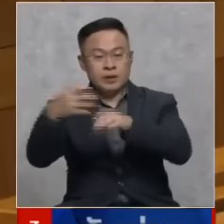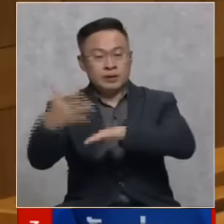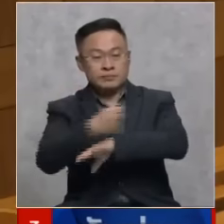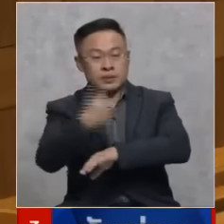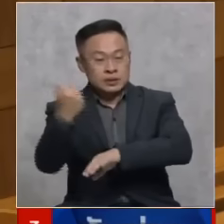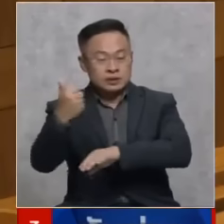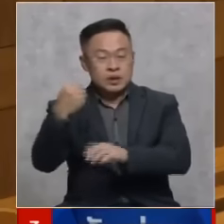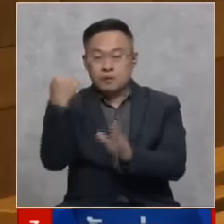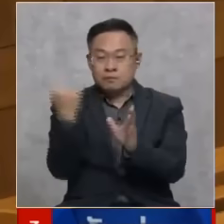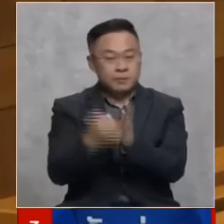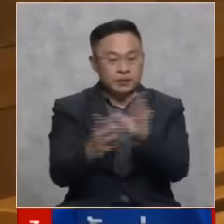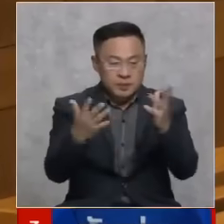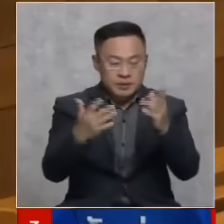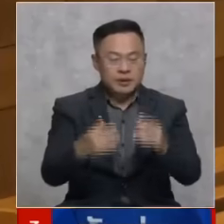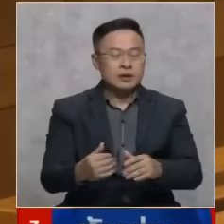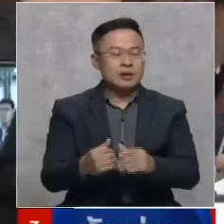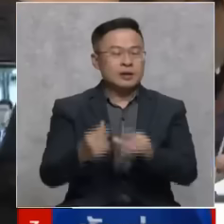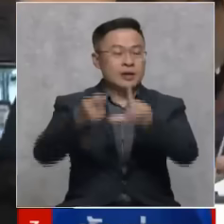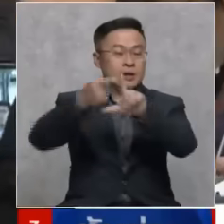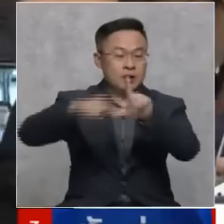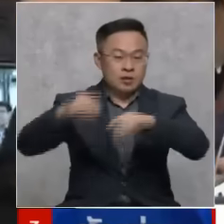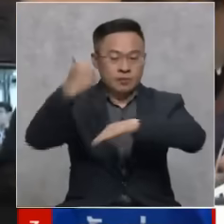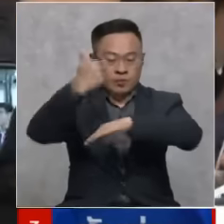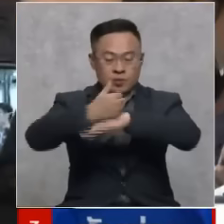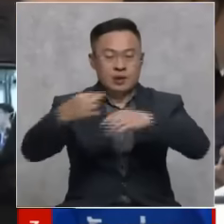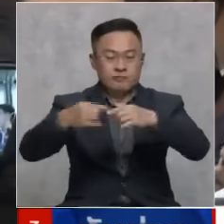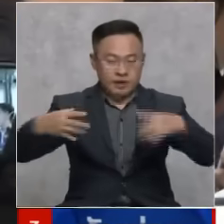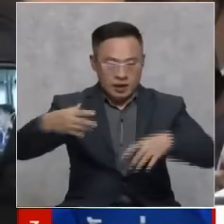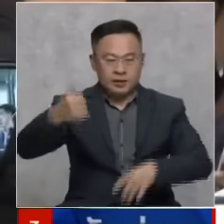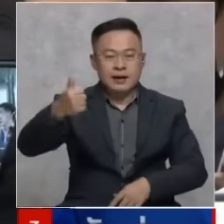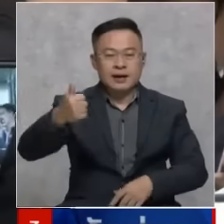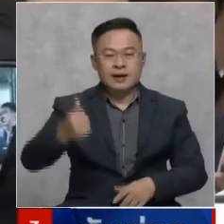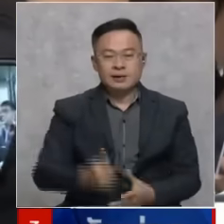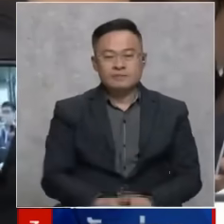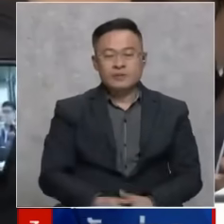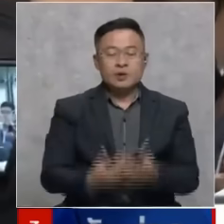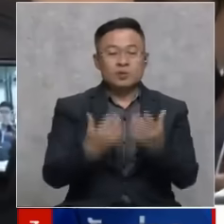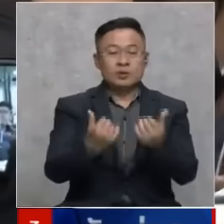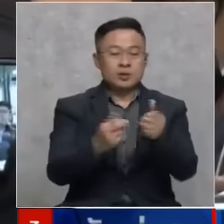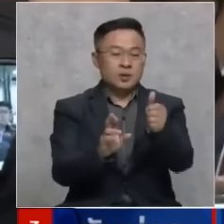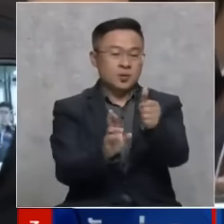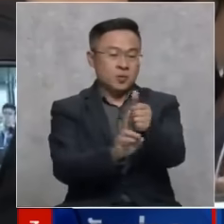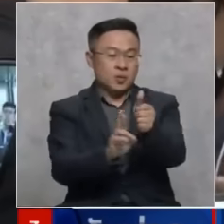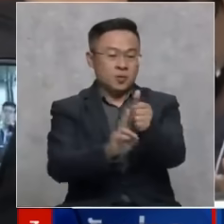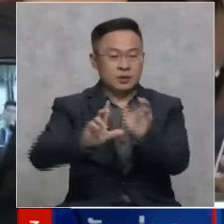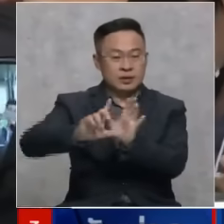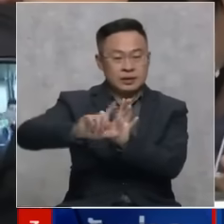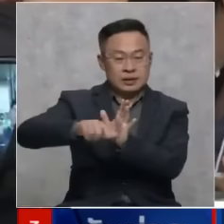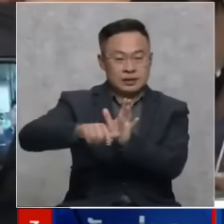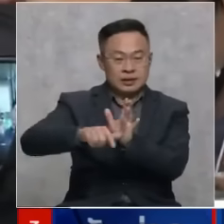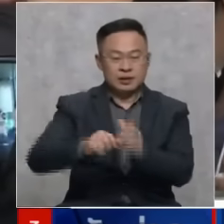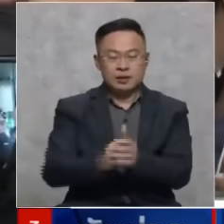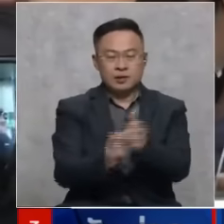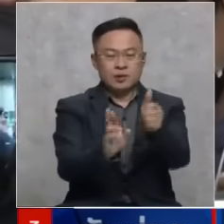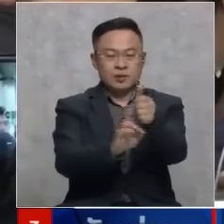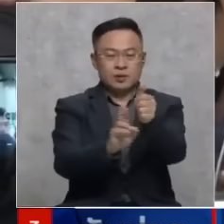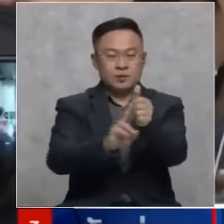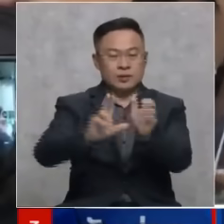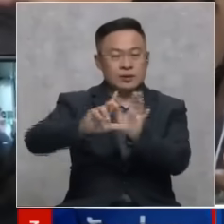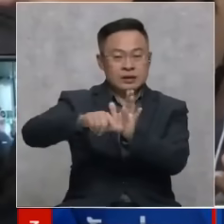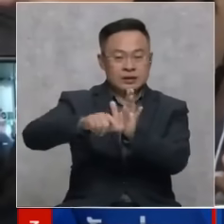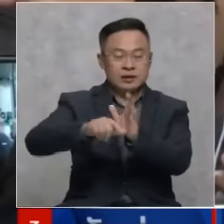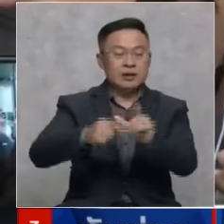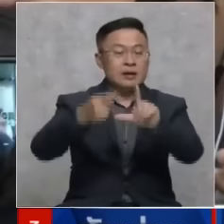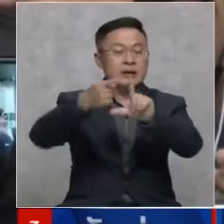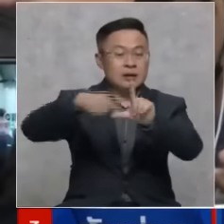ไปสอบถามคุณณัฐชาบุญชัยอินสวัสดิ์ค่ะส.ส.กทม.แล้วก็เป็นรองเลขาธิการของพรรคก้าวไกลนะคะให้สัมภาษณ์เดี๋ย